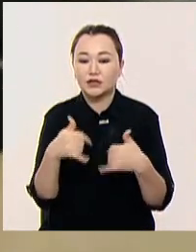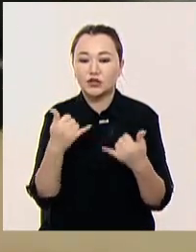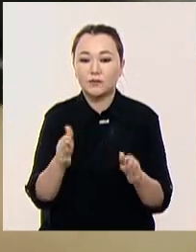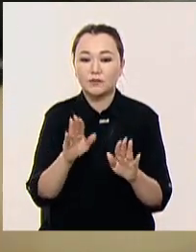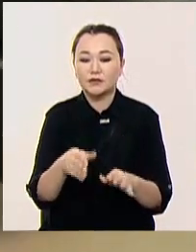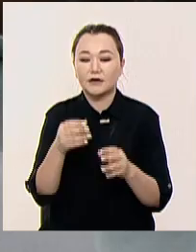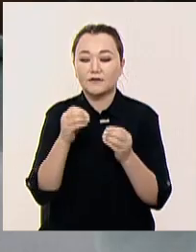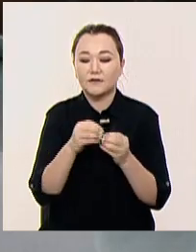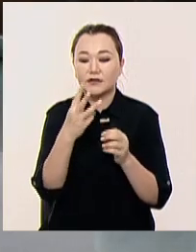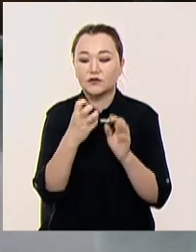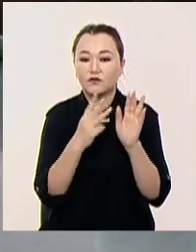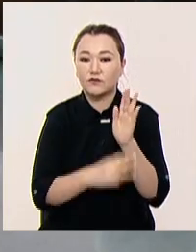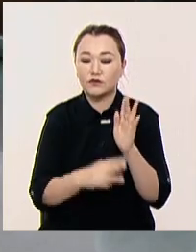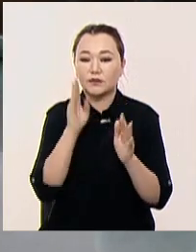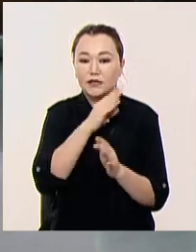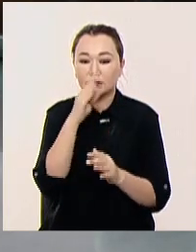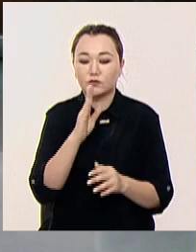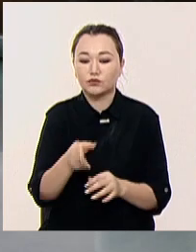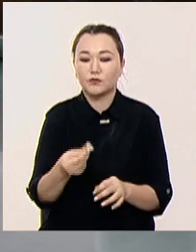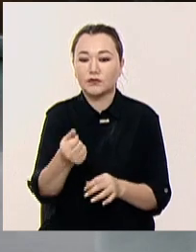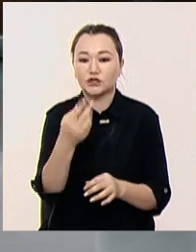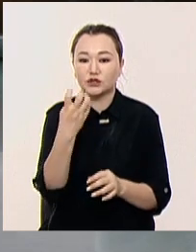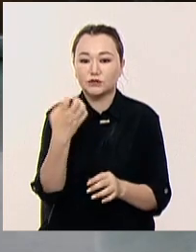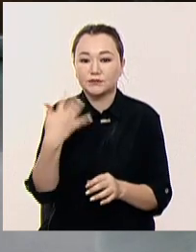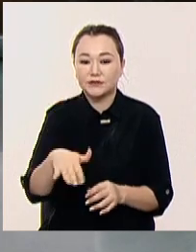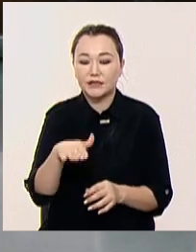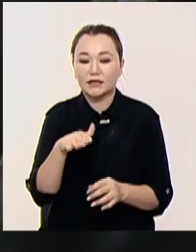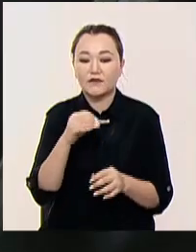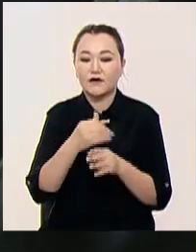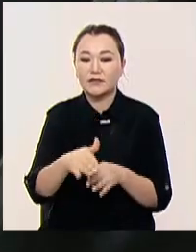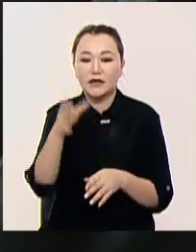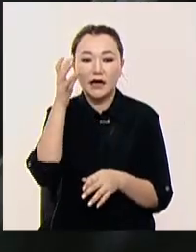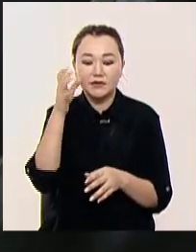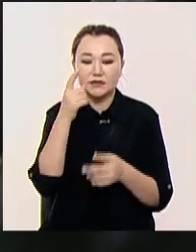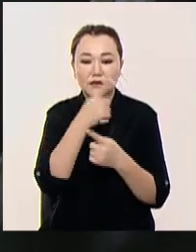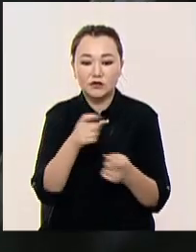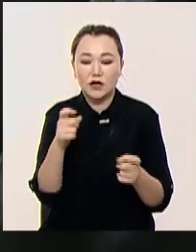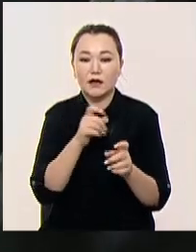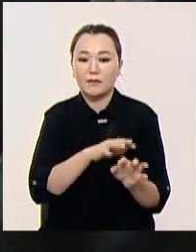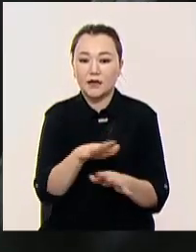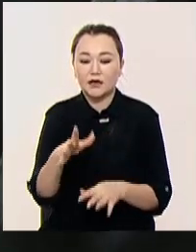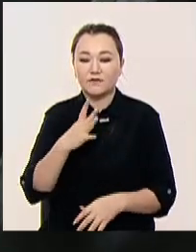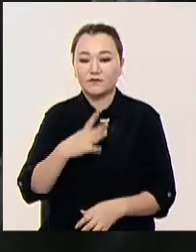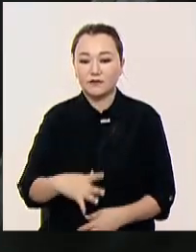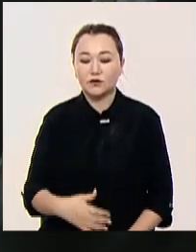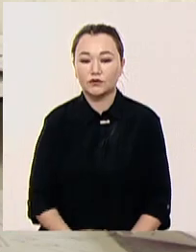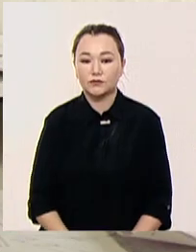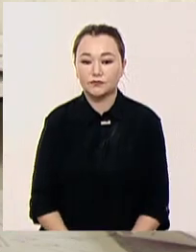вместо прежних 380 родители будут платить 450. В отделе образования сообщили, что мера